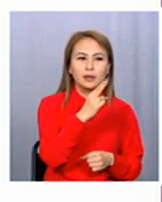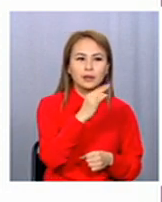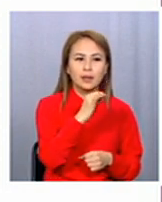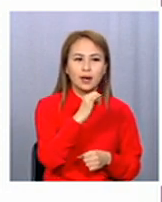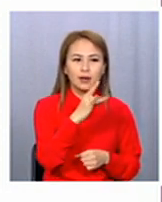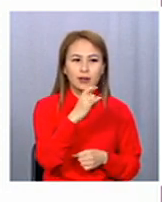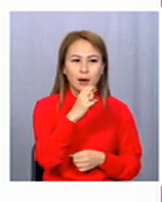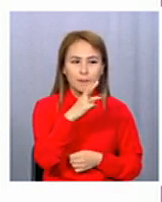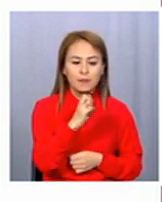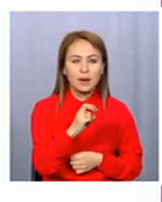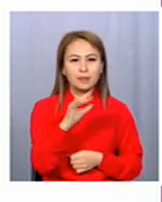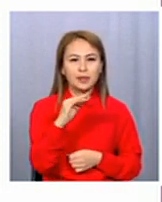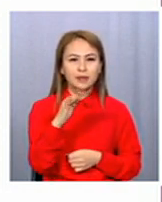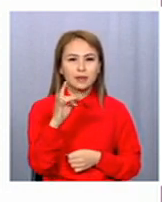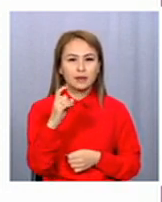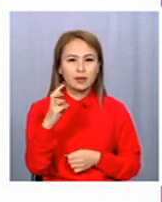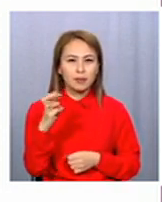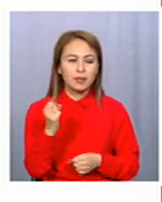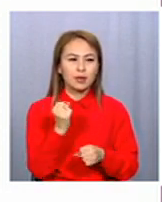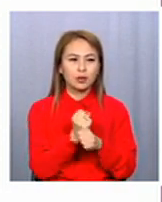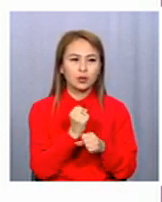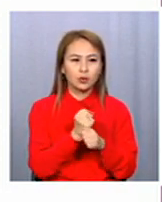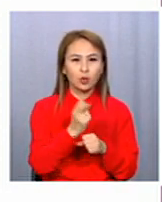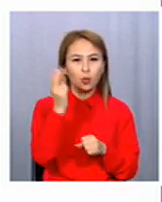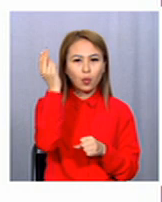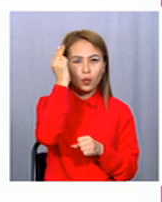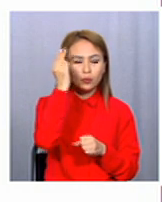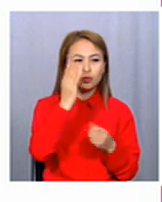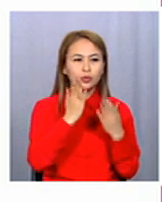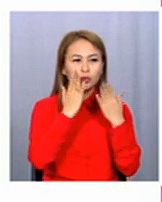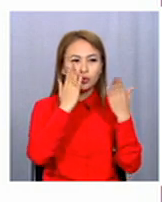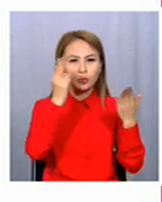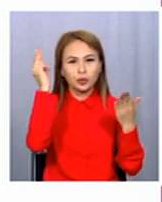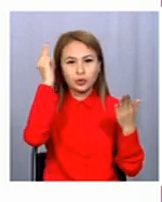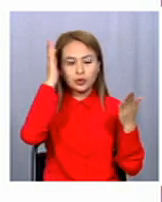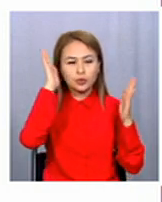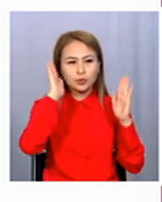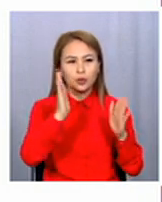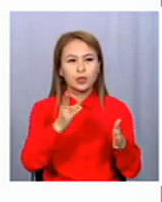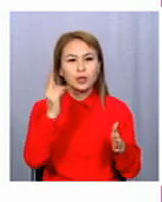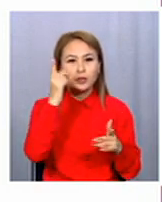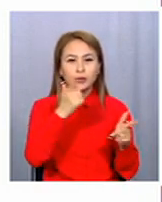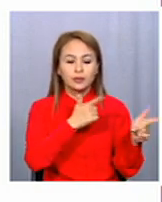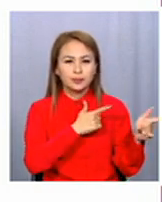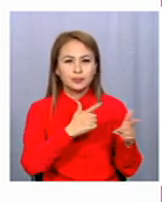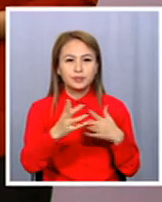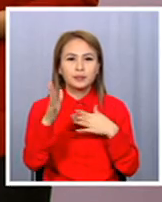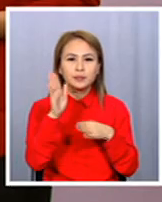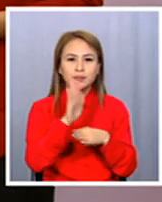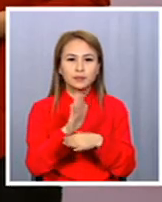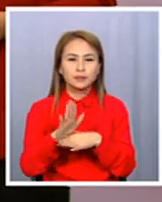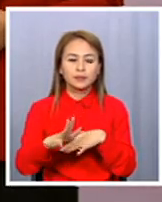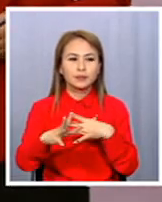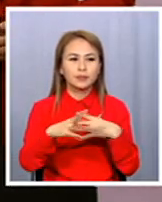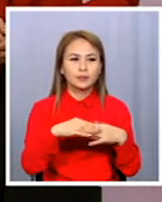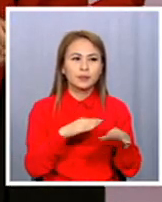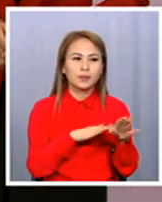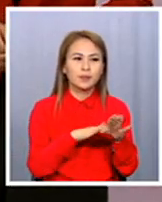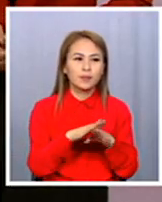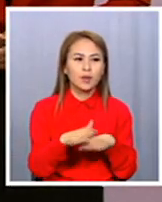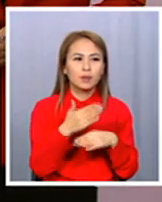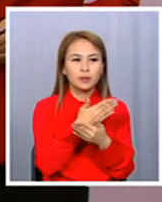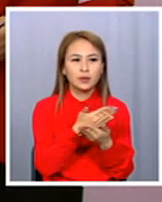құруды және оларды оқуды үйренесіндер. Оқу құралдарын дайын болса, тапсырмаларды бірге орындайық. Балалар,